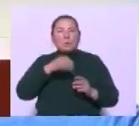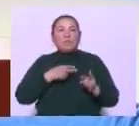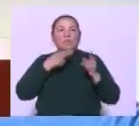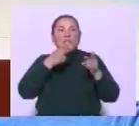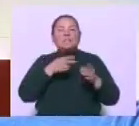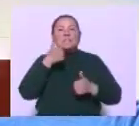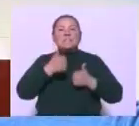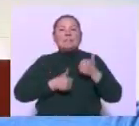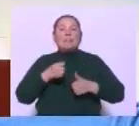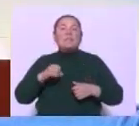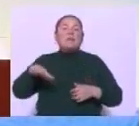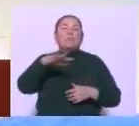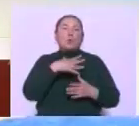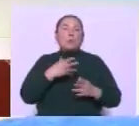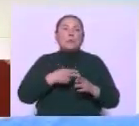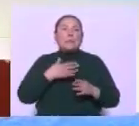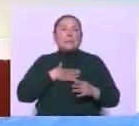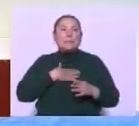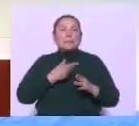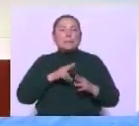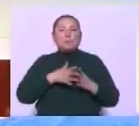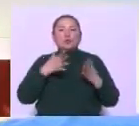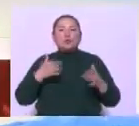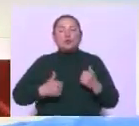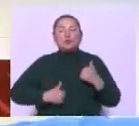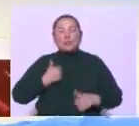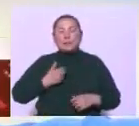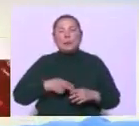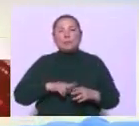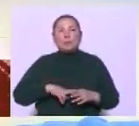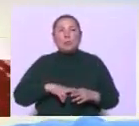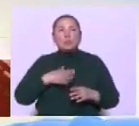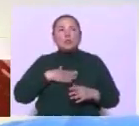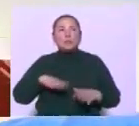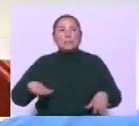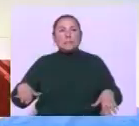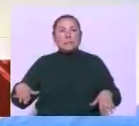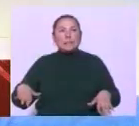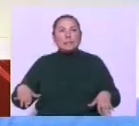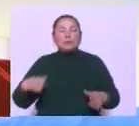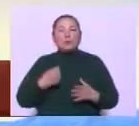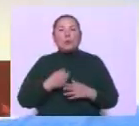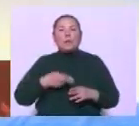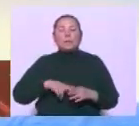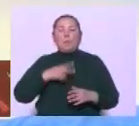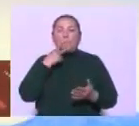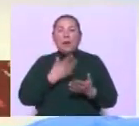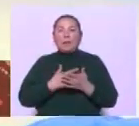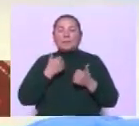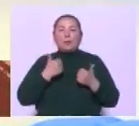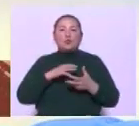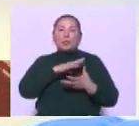на соревнования в Европу. Для нас это большая честь, потому что наши дети до этого показывали